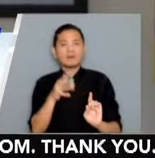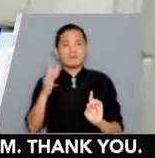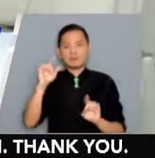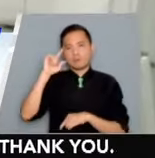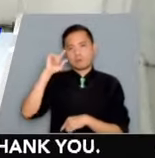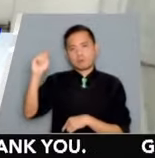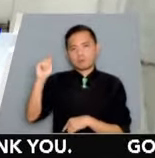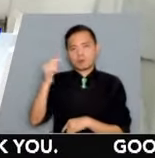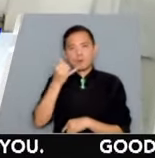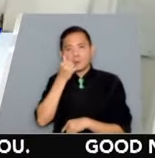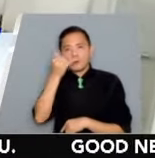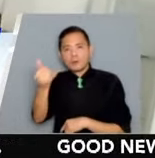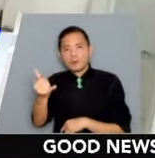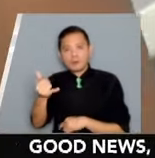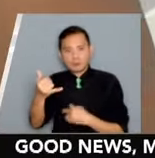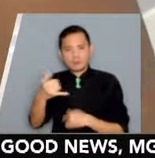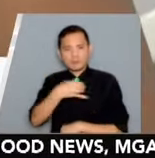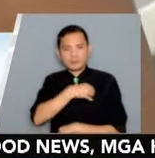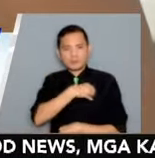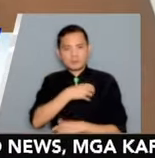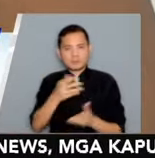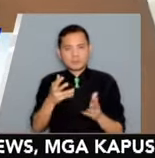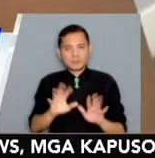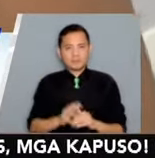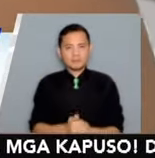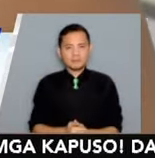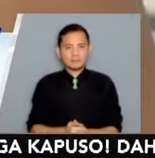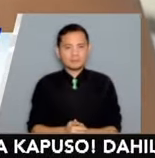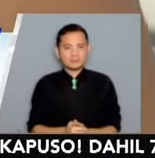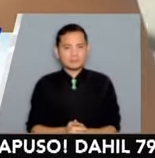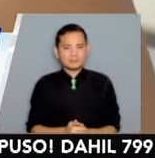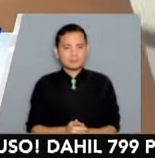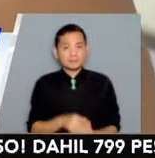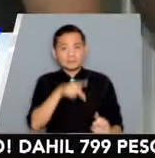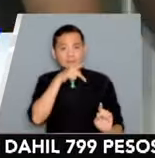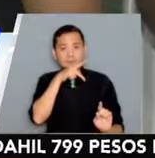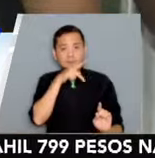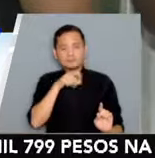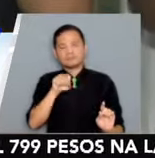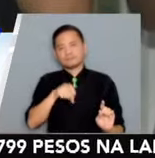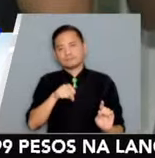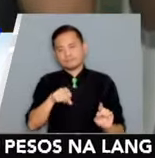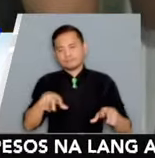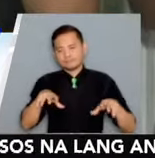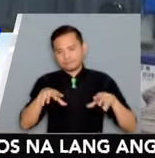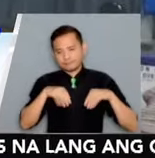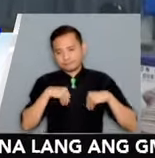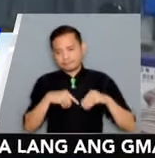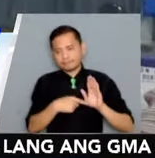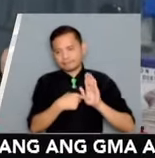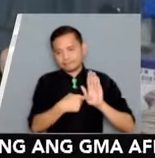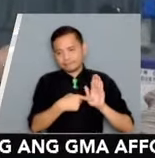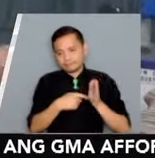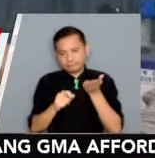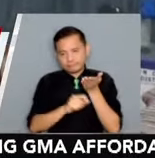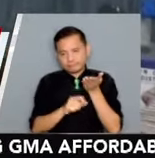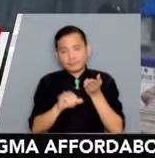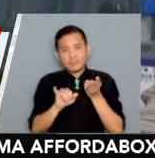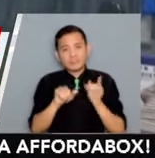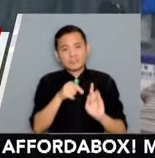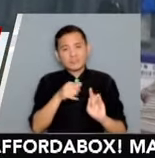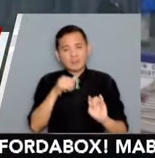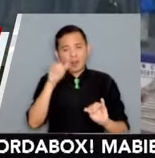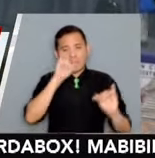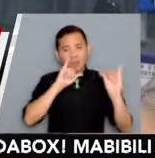Galas. Aminado naman ng suspect na pinagyayabangan niya ang daladalang item. Nakainom din daw siya noon. Akala ko kasi dati okay